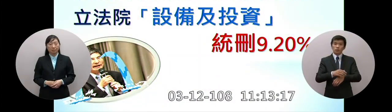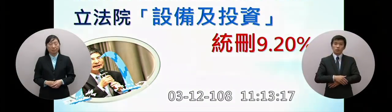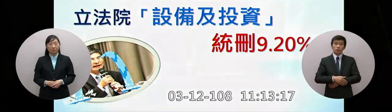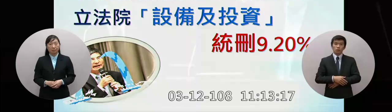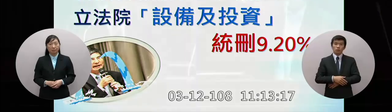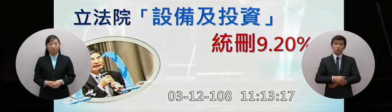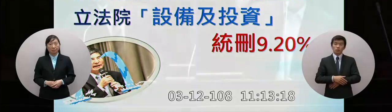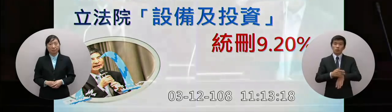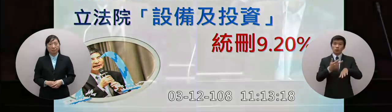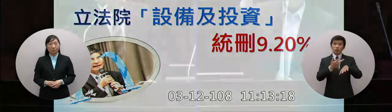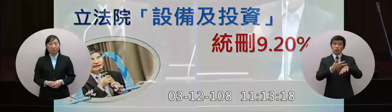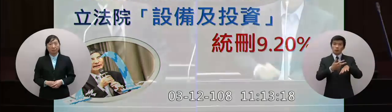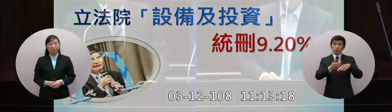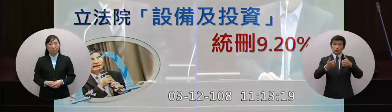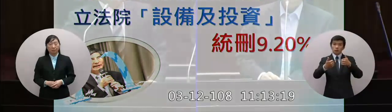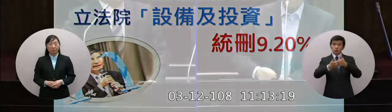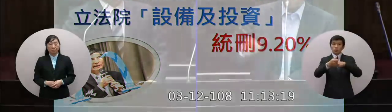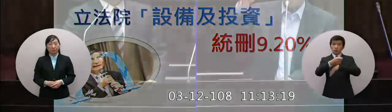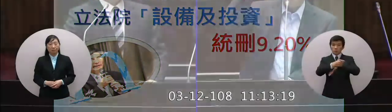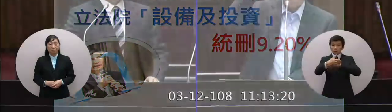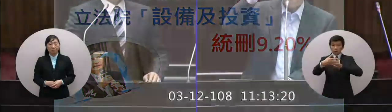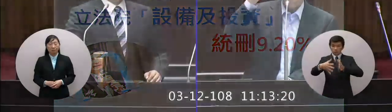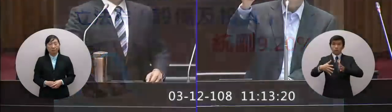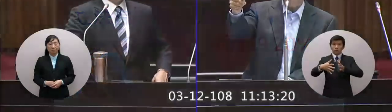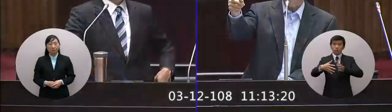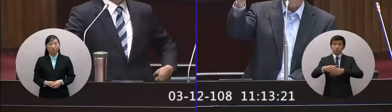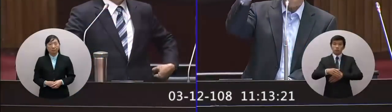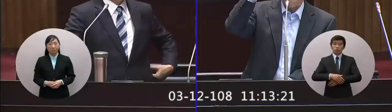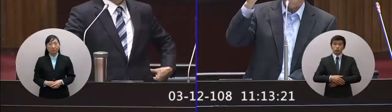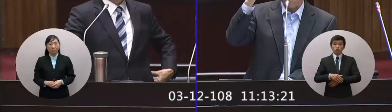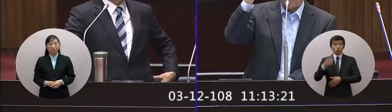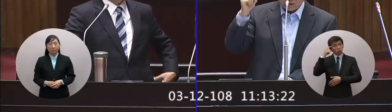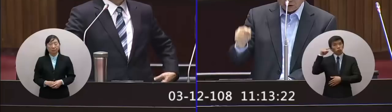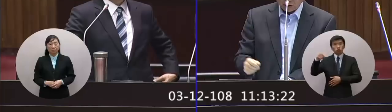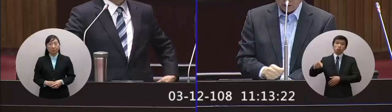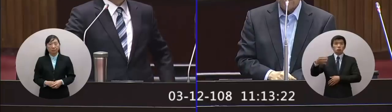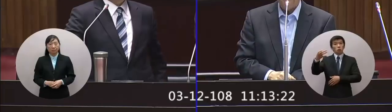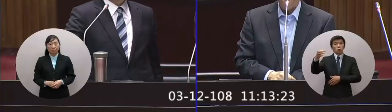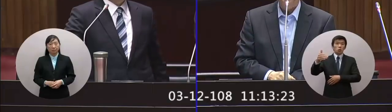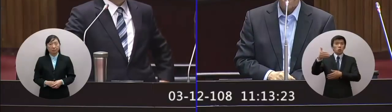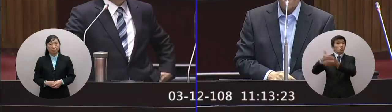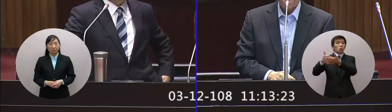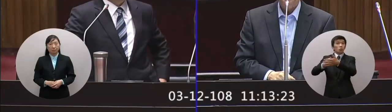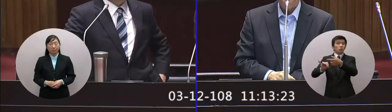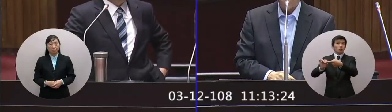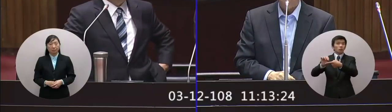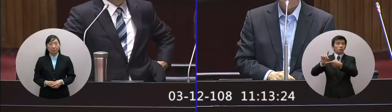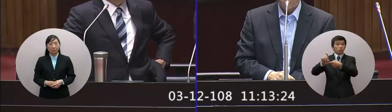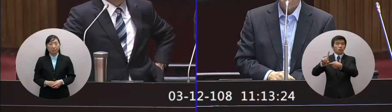科技会办公室就把科技预算砍了11%，